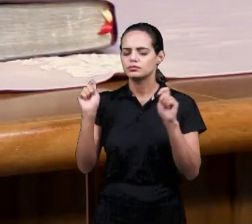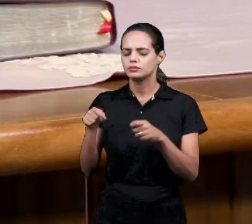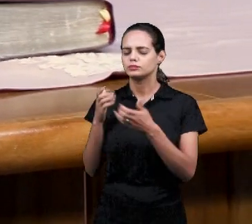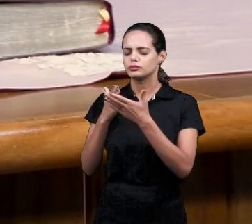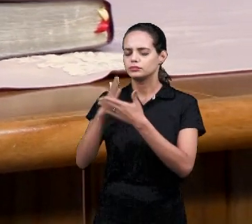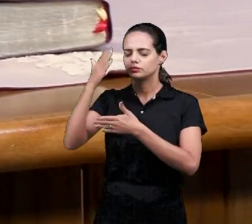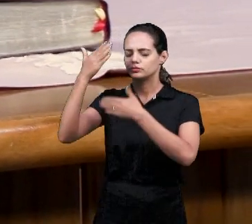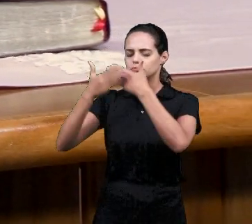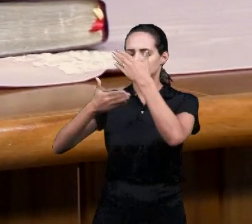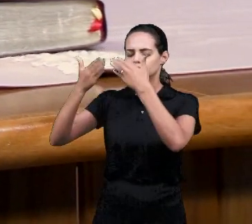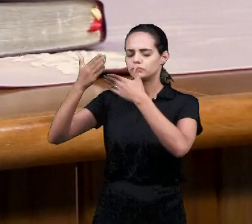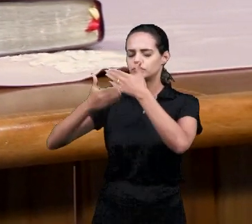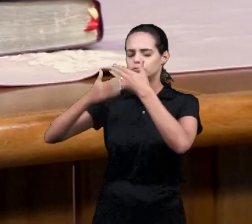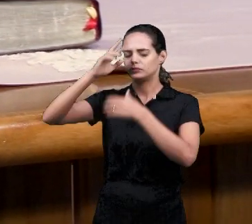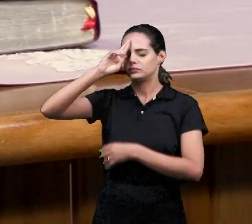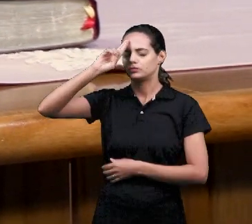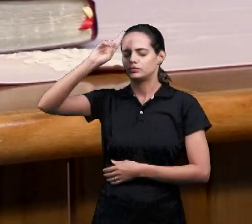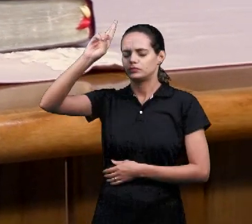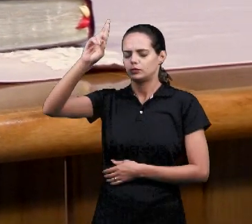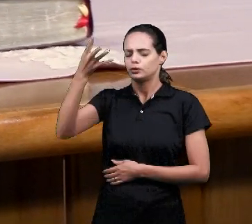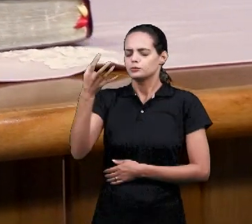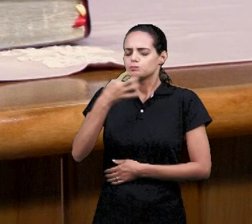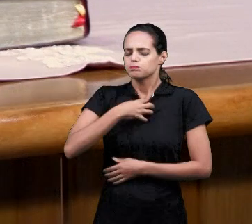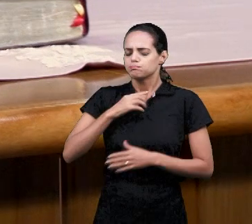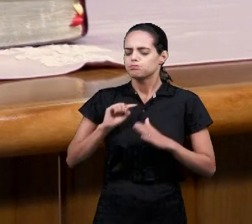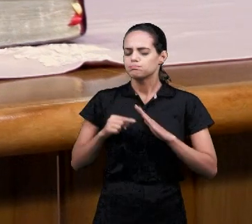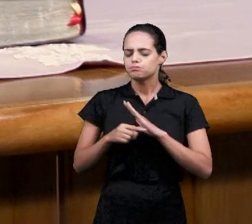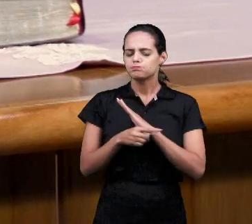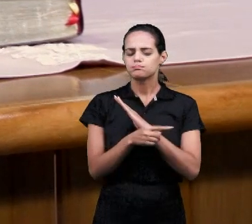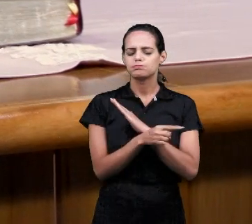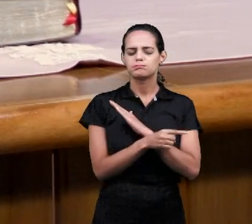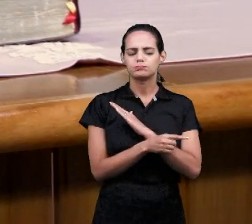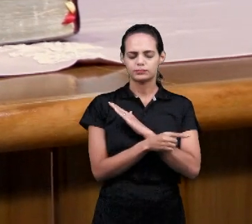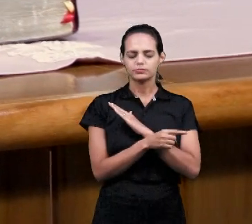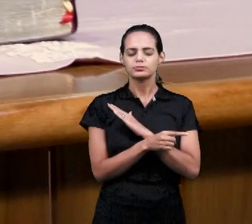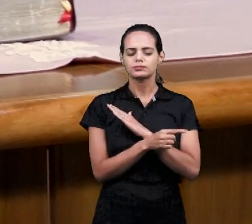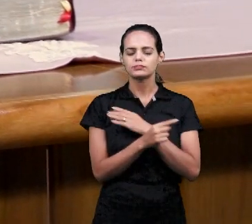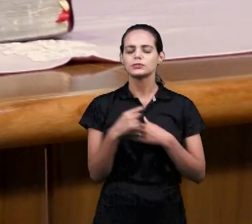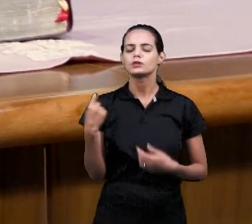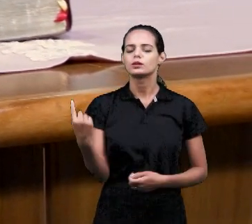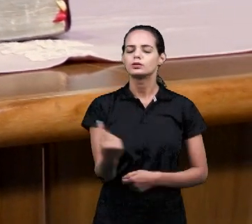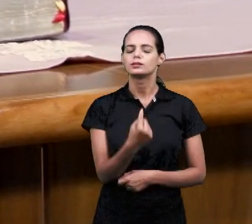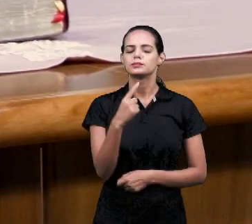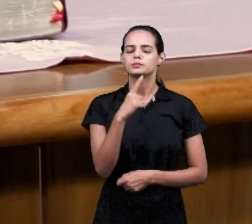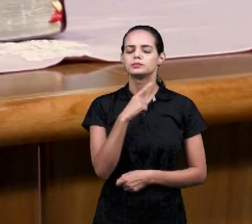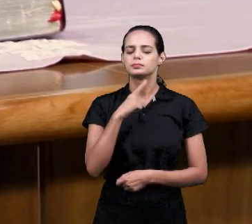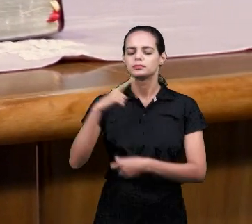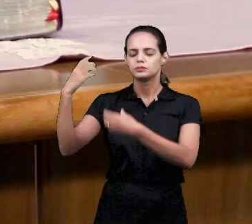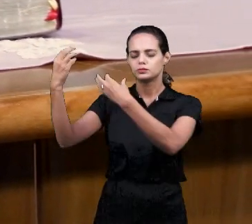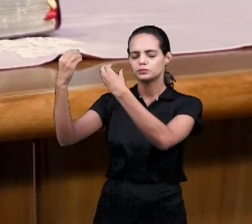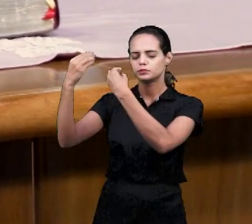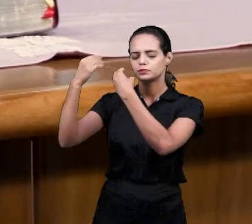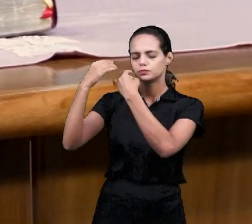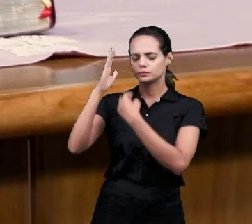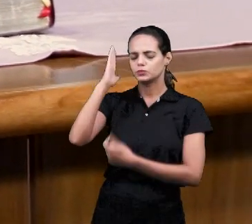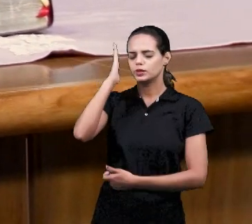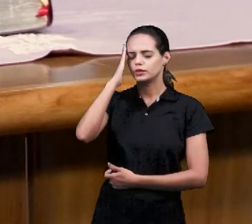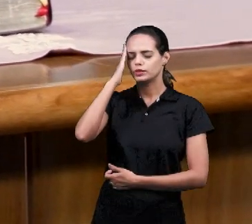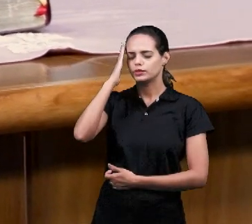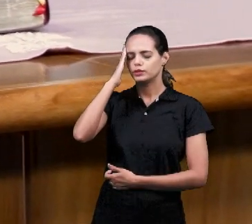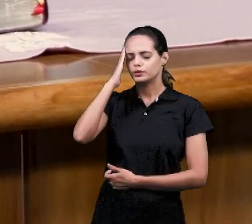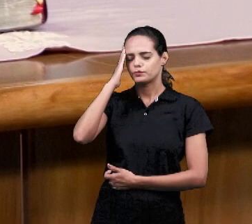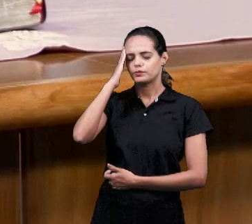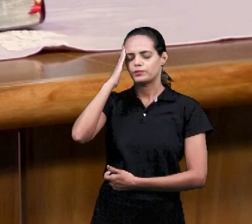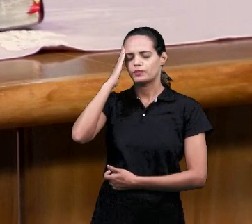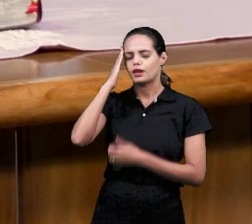Saints, de vivre une communion profonde avec toi. Seigneur, et ainsi toucher ton enseignement pour nous ce matin.